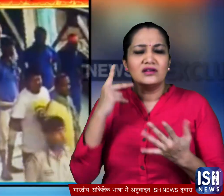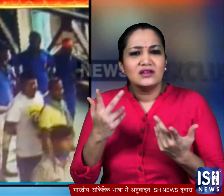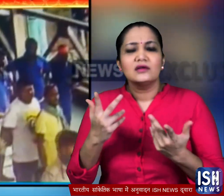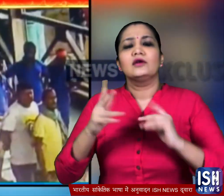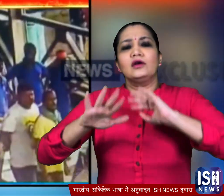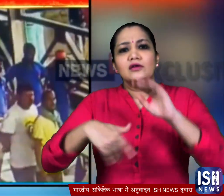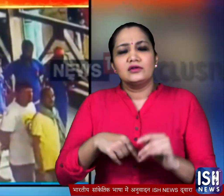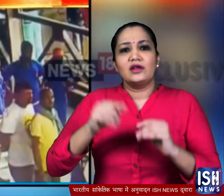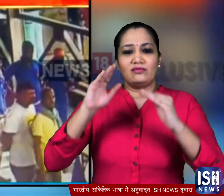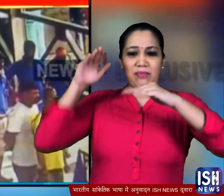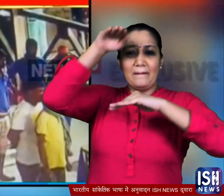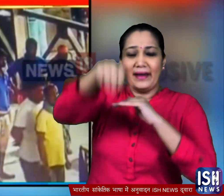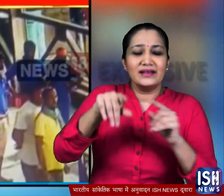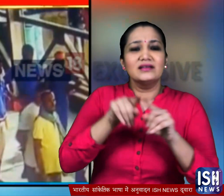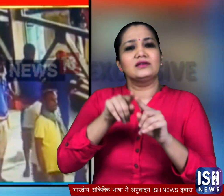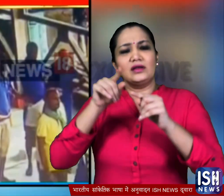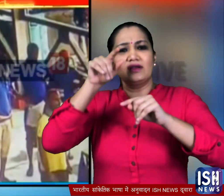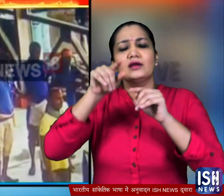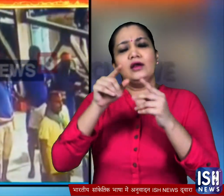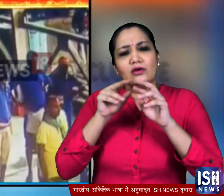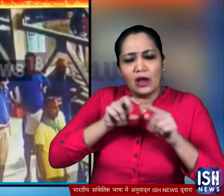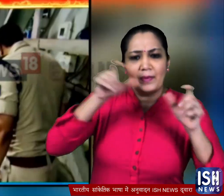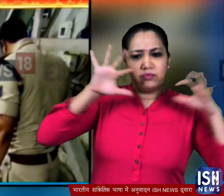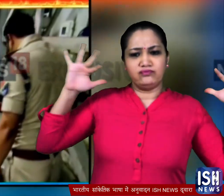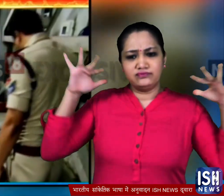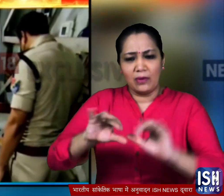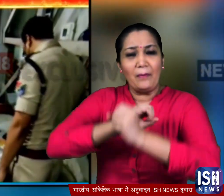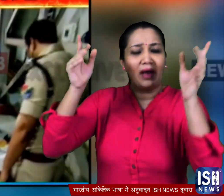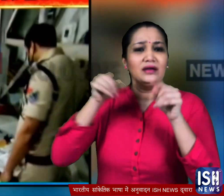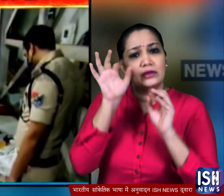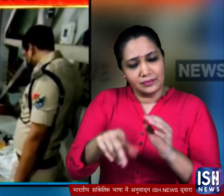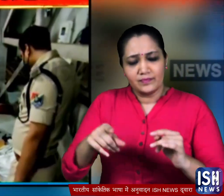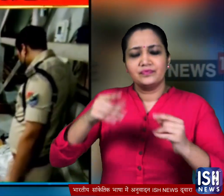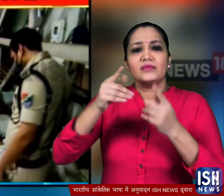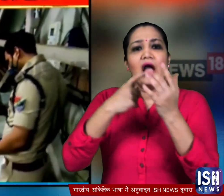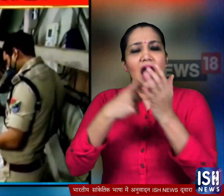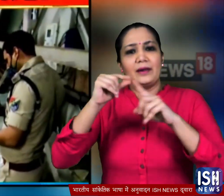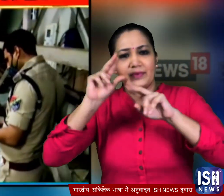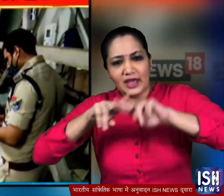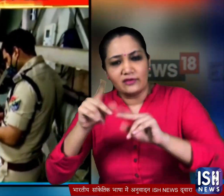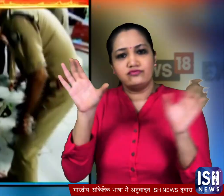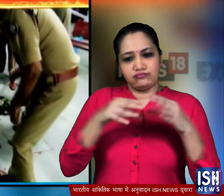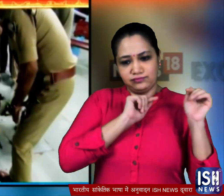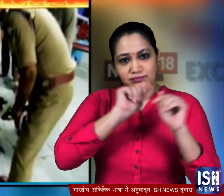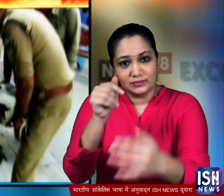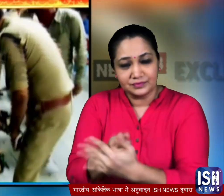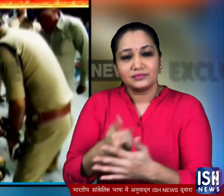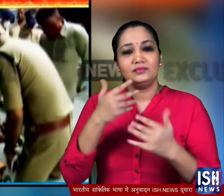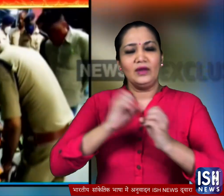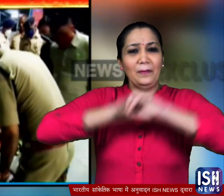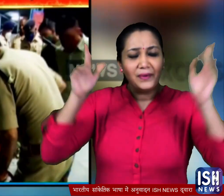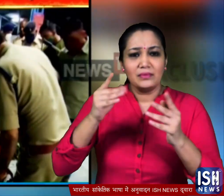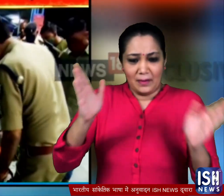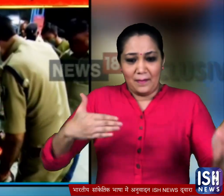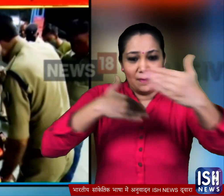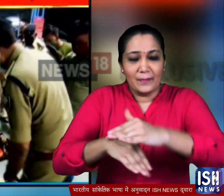देखते उस फुटओवर ब्रिज के पास कई लोग जुट गए जहां ये धमाका हुआ था। इसके थोड़ी ही देर बाद आरपीएफ की टीम भी वहां पहुंच गई। धमाके की वजह से